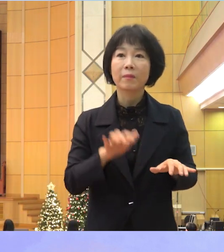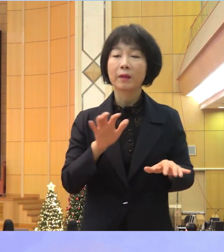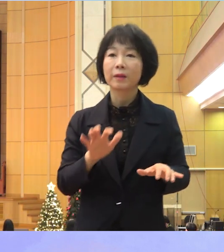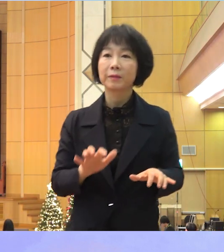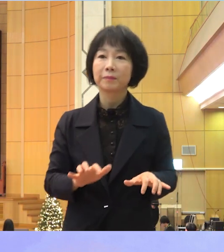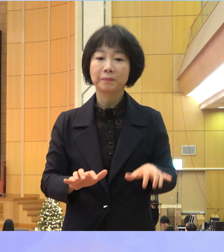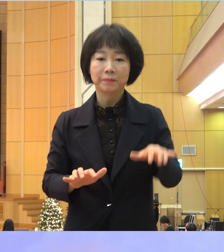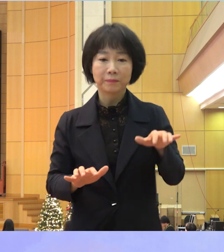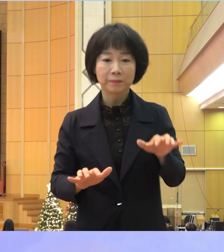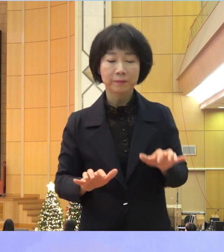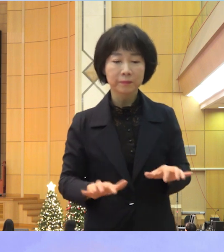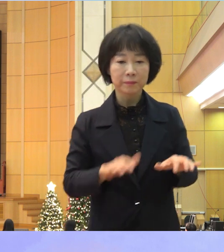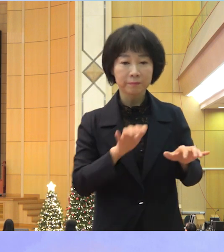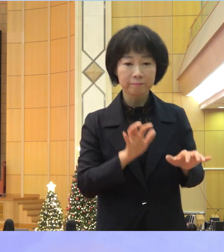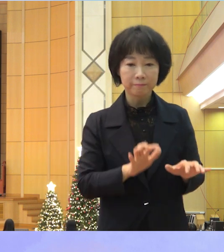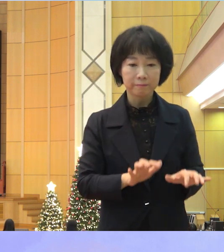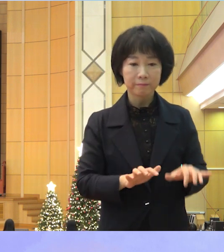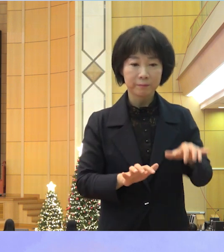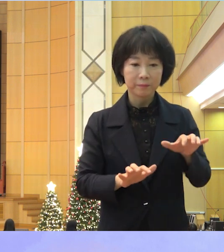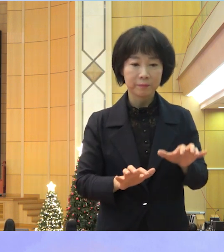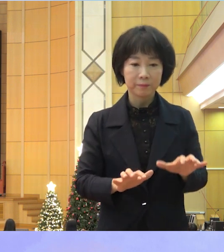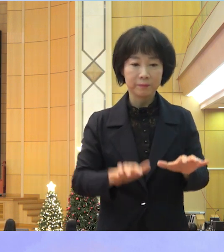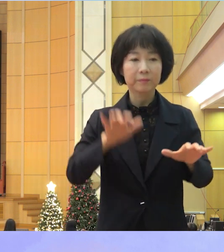내 영혼이 은총 입어,